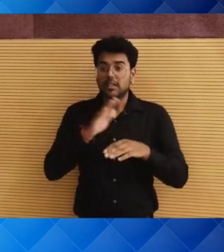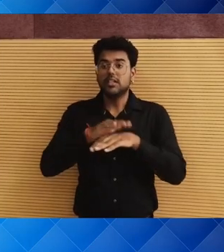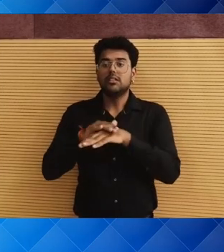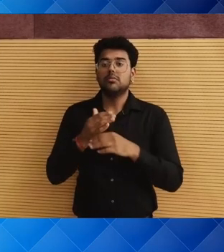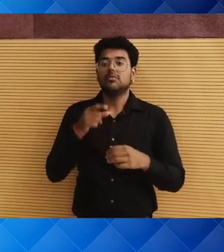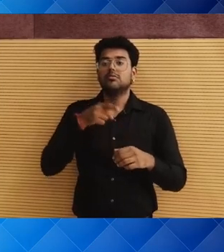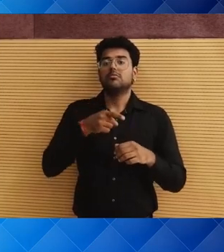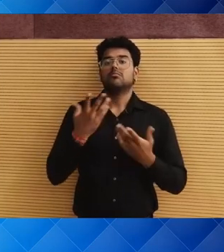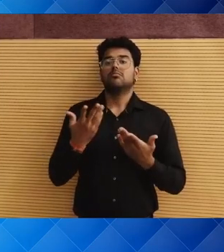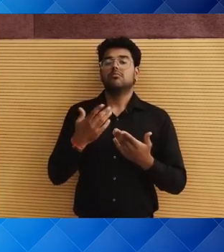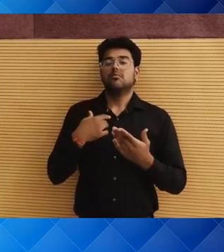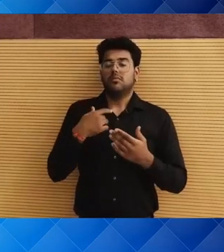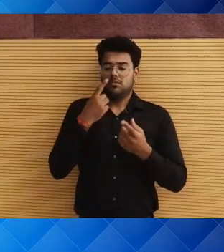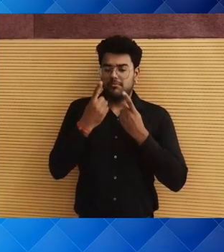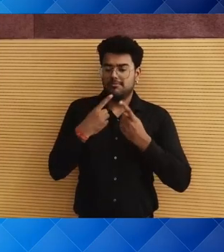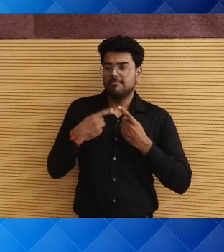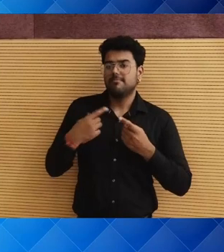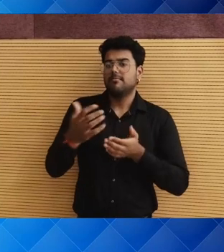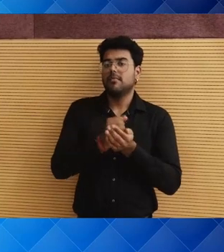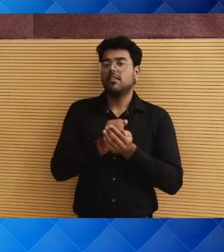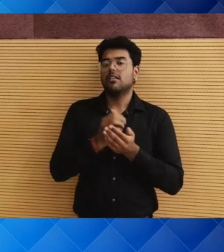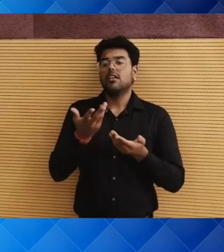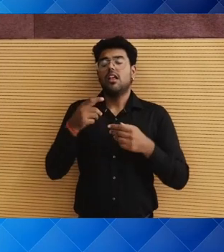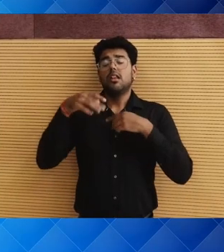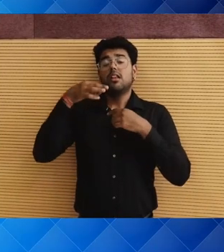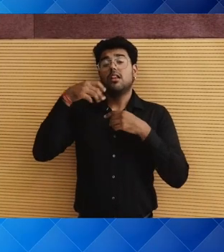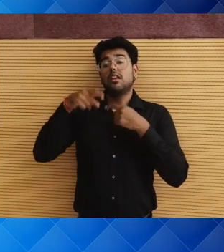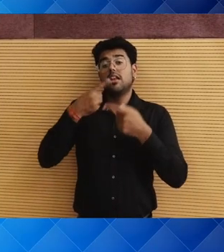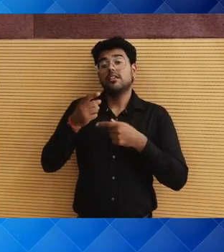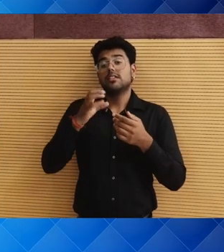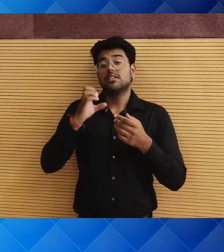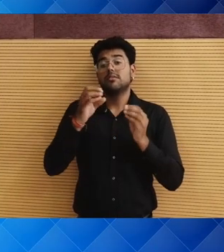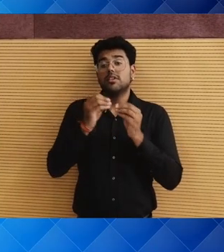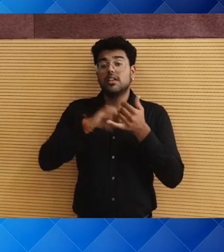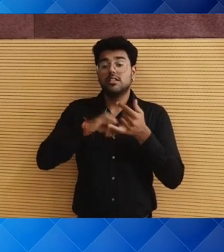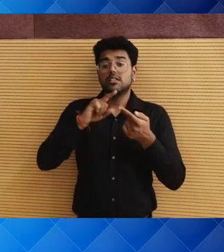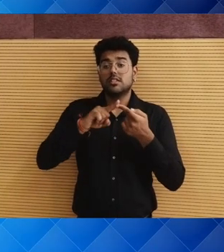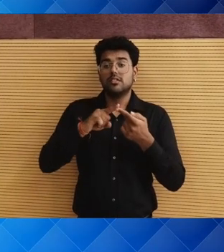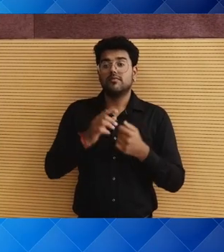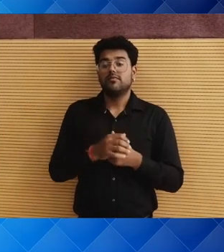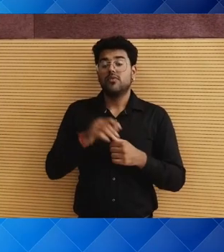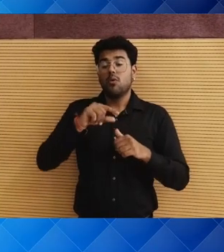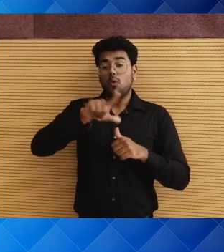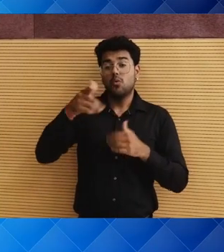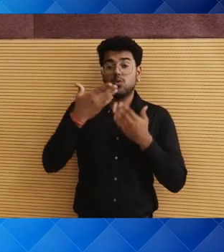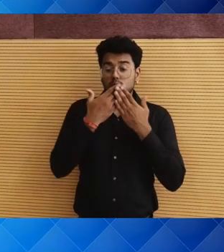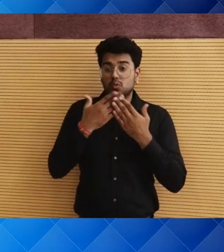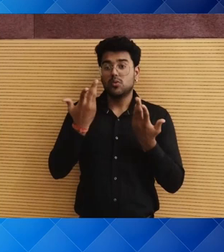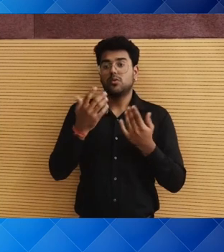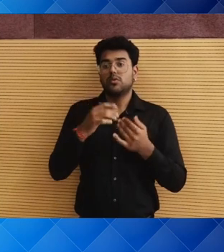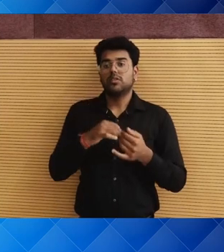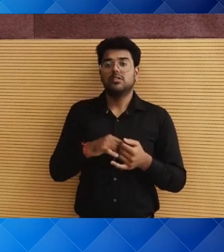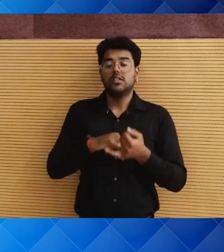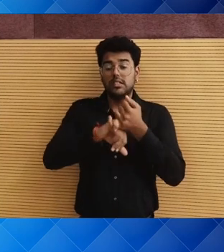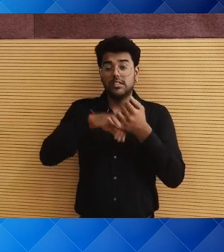के आधार पर हम अगले शिक्षा वर्ष में सीबीएसई की सारे स्कूल्स, राज्य सरकारों से